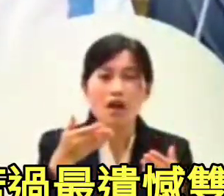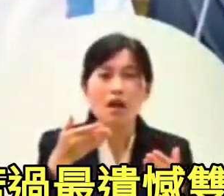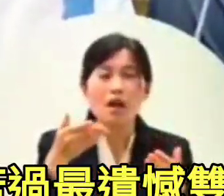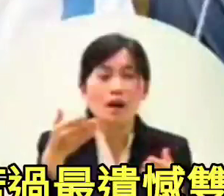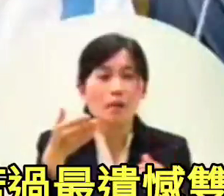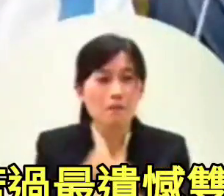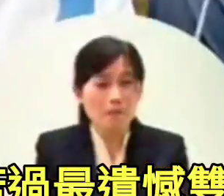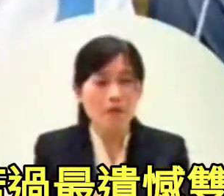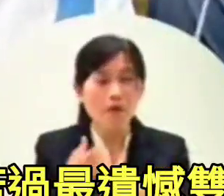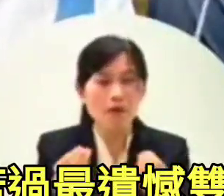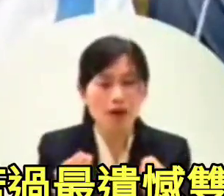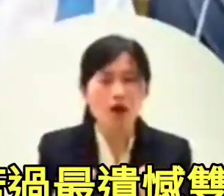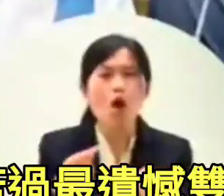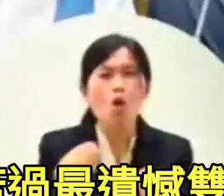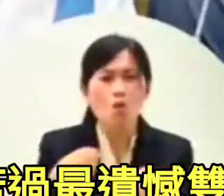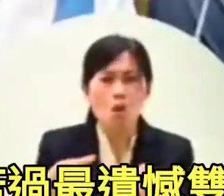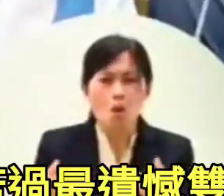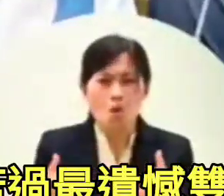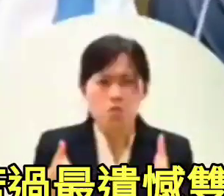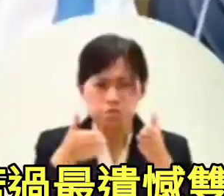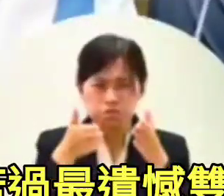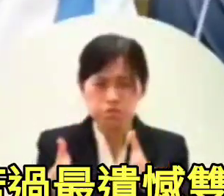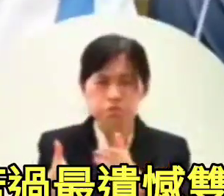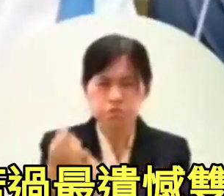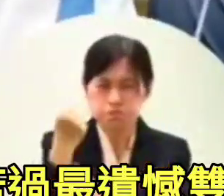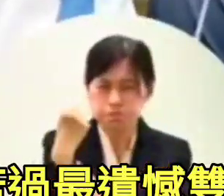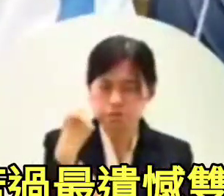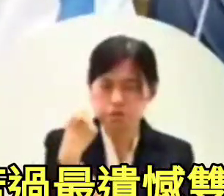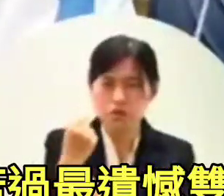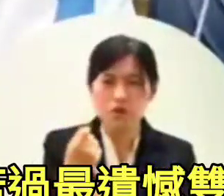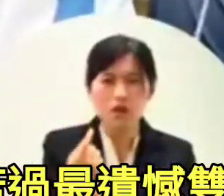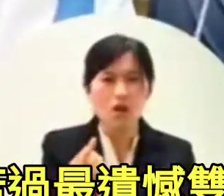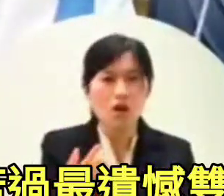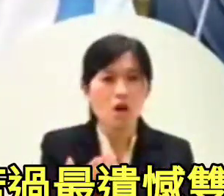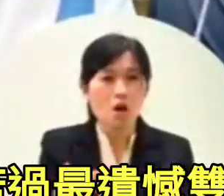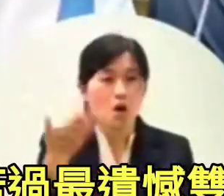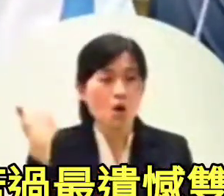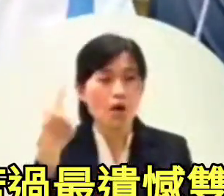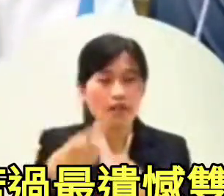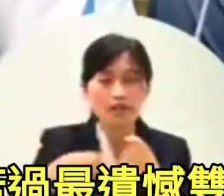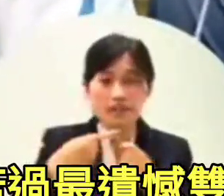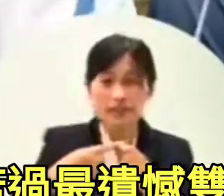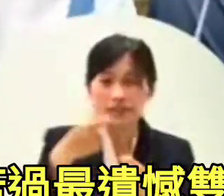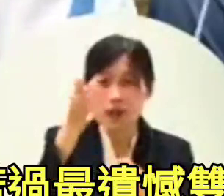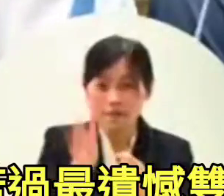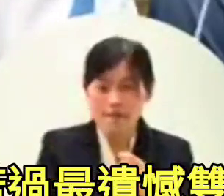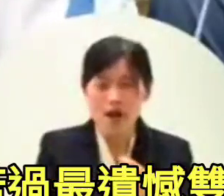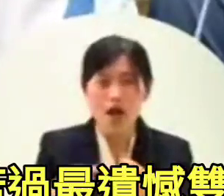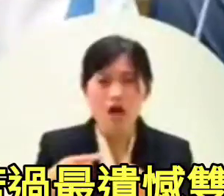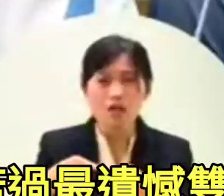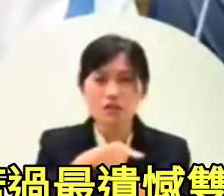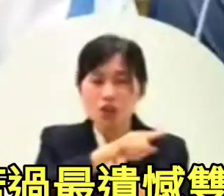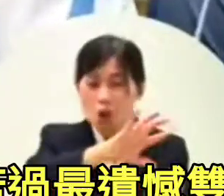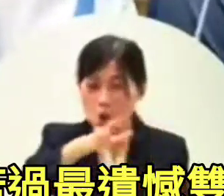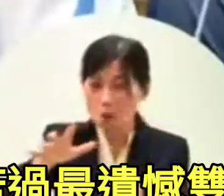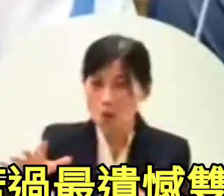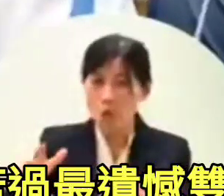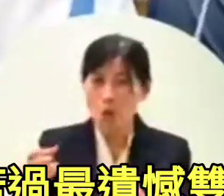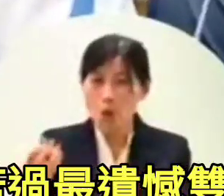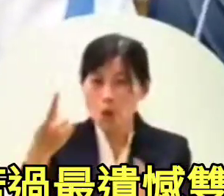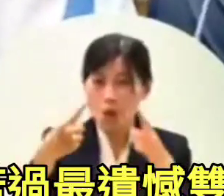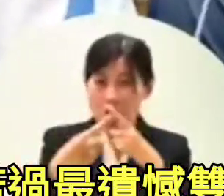全力帮高雄市来冲。我们这过去这一年半，高雄市 是全世界华人都在注意的地